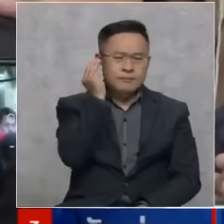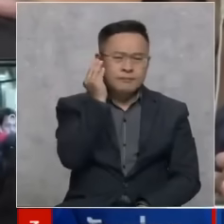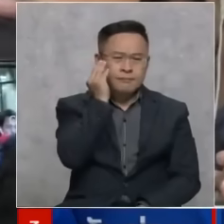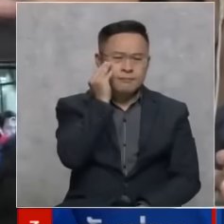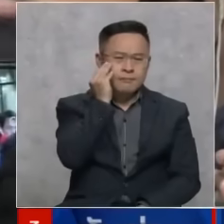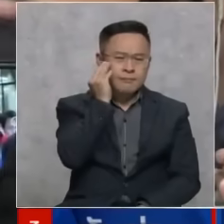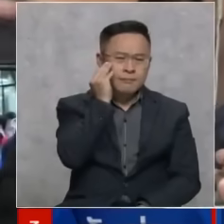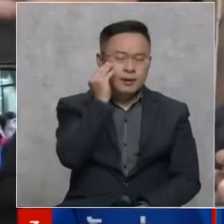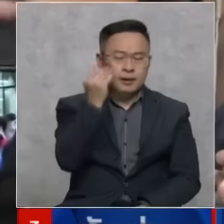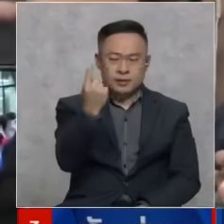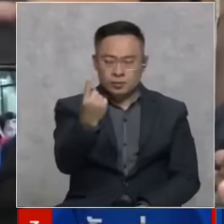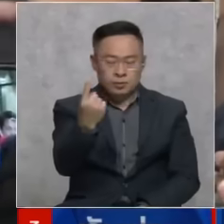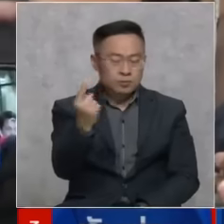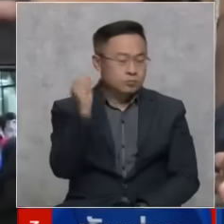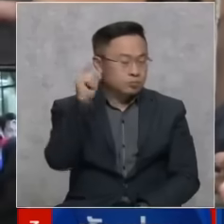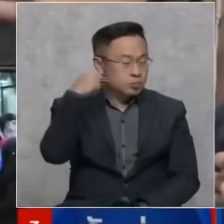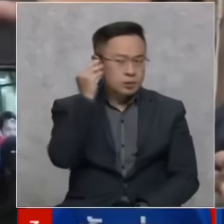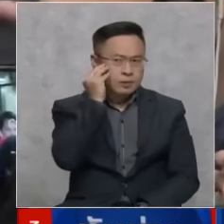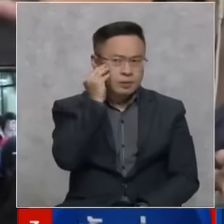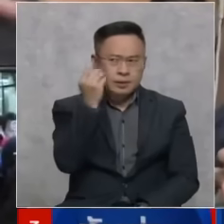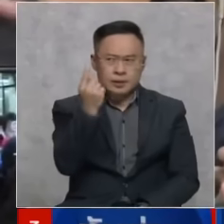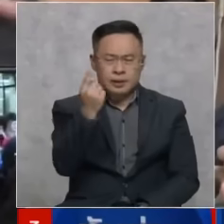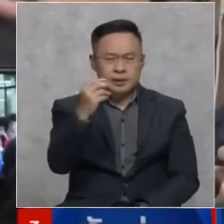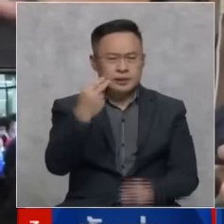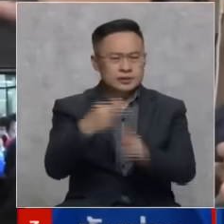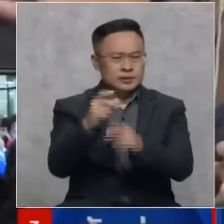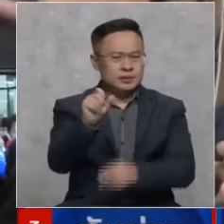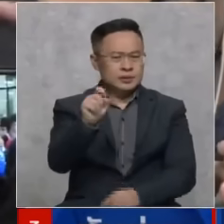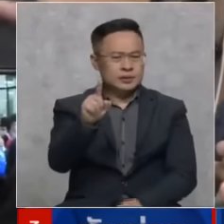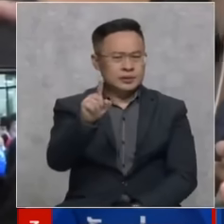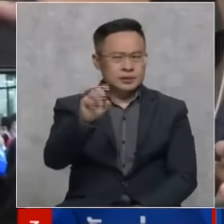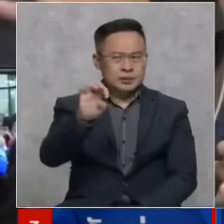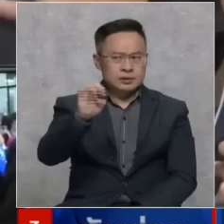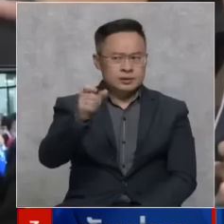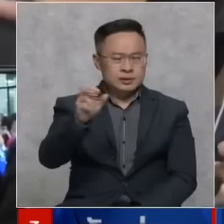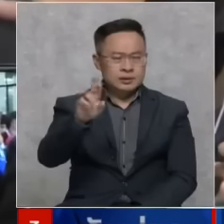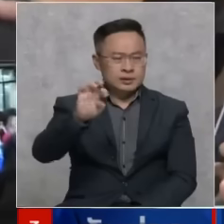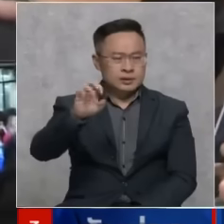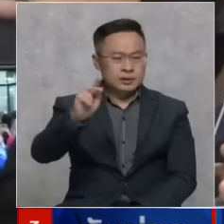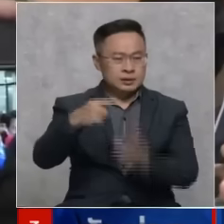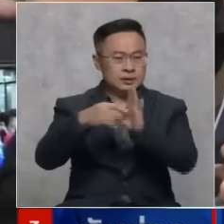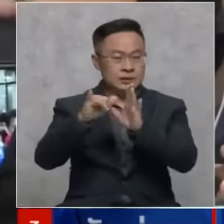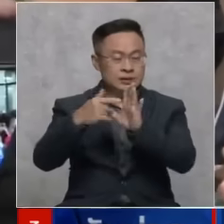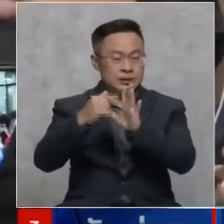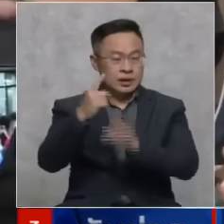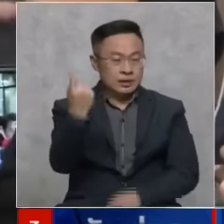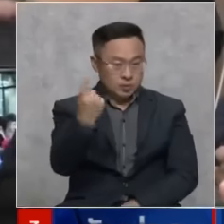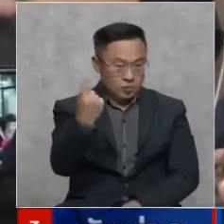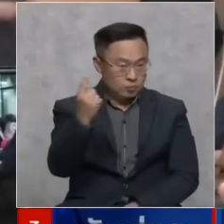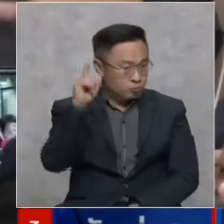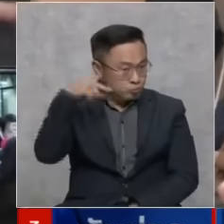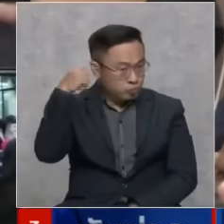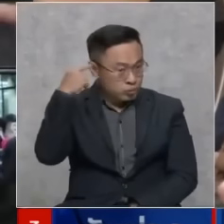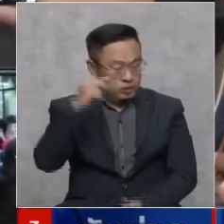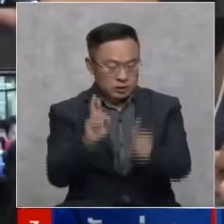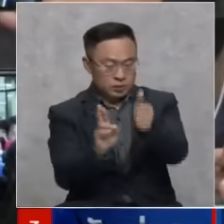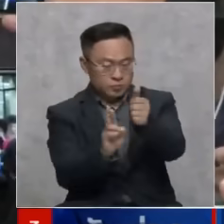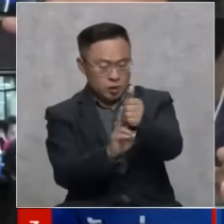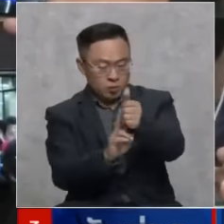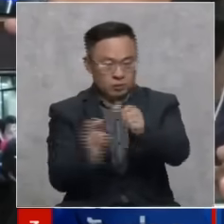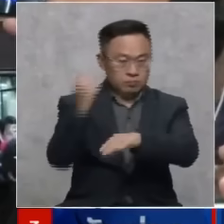ธวัฒน์ตุลาธนอีก1คนนะคะนักข่าวก็ไปแย้มถามคุณณัฐชาแหละบอกสรุปเป็นใครอ่ะบอกได้ไหมได้แล้วห